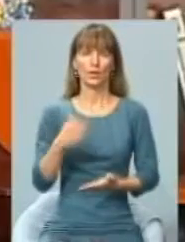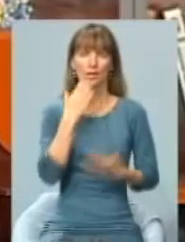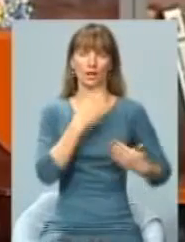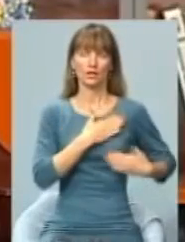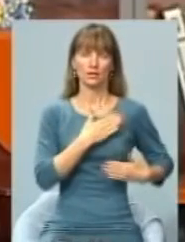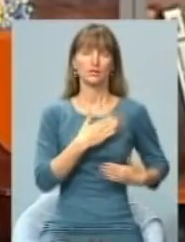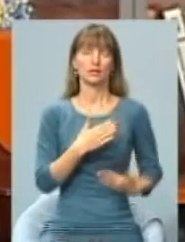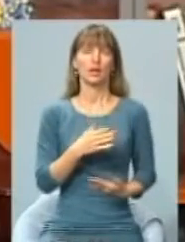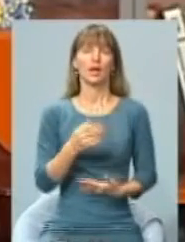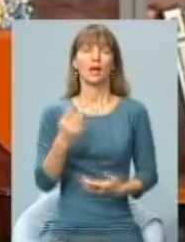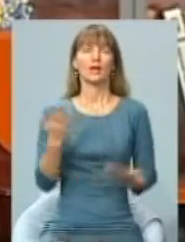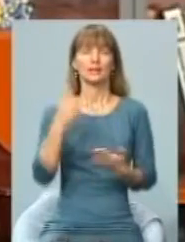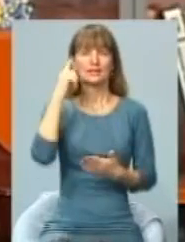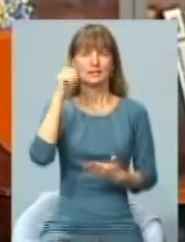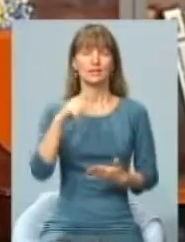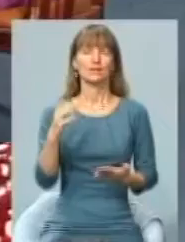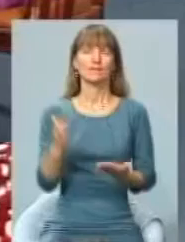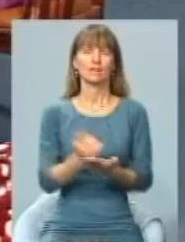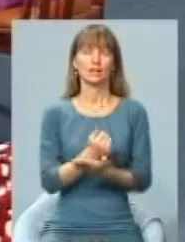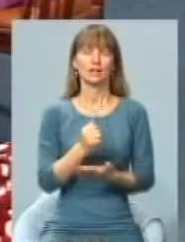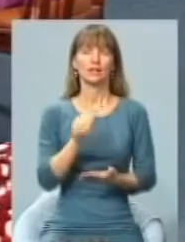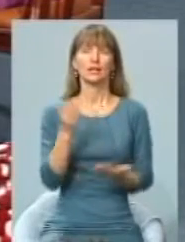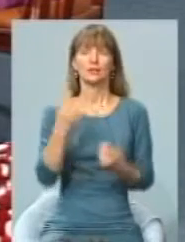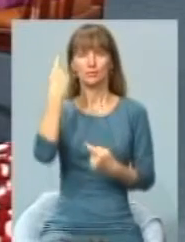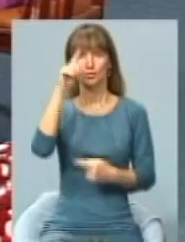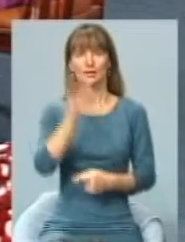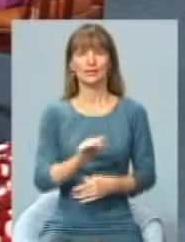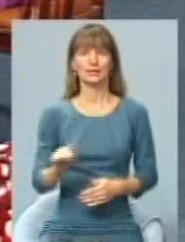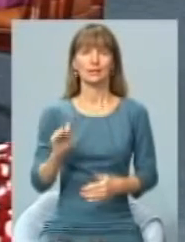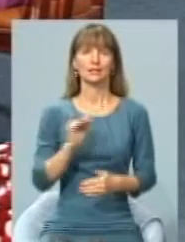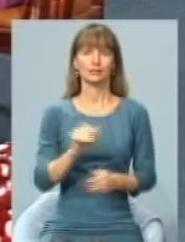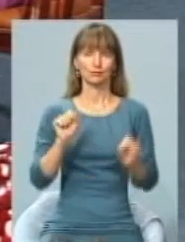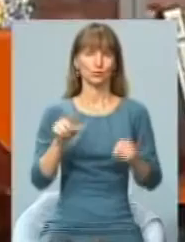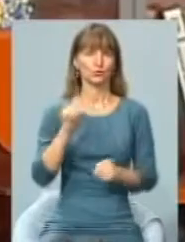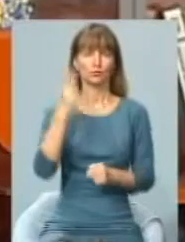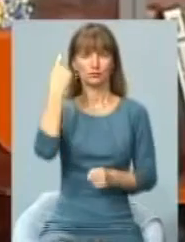знаєш винаходи, які придумали діти? І чи діти щось можуть створювати?